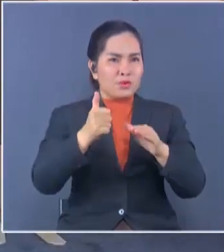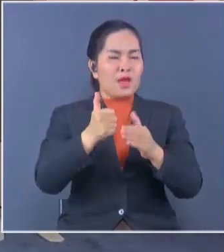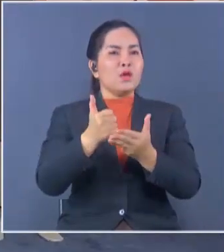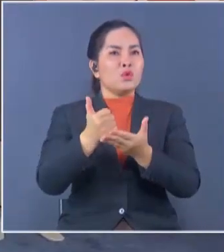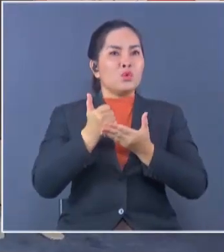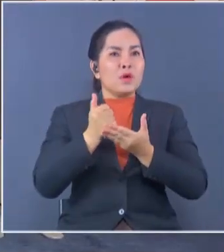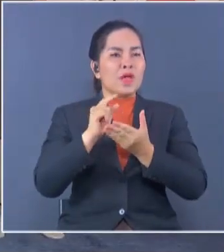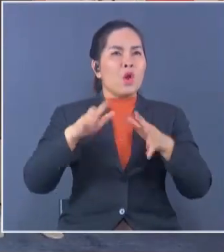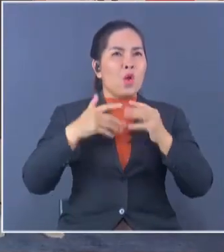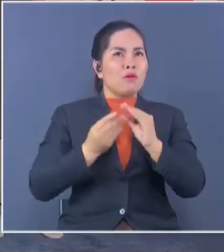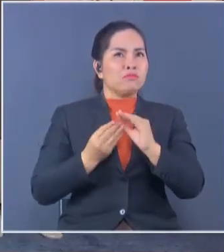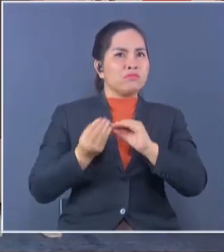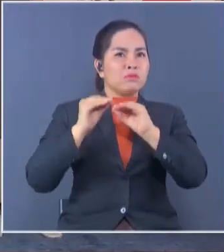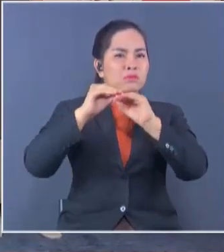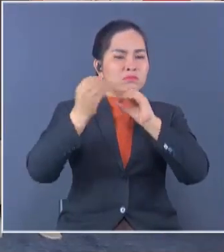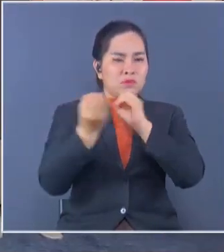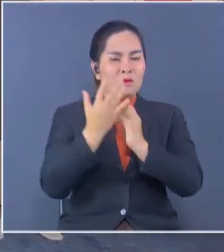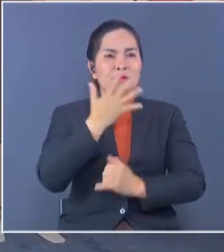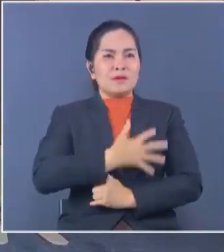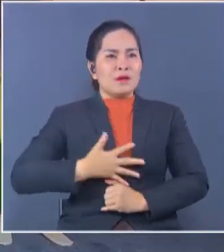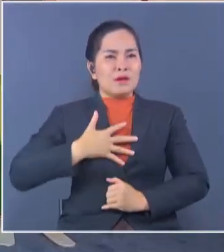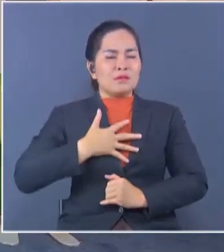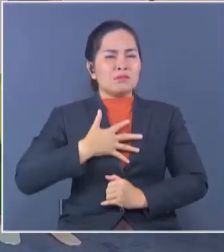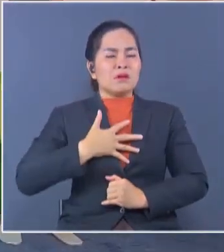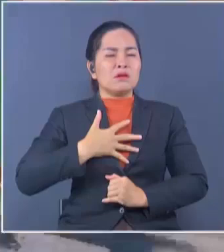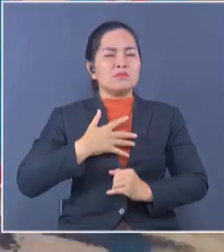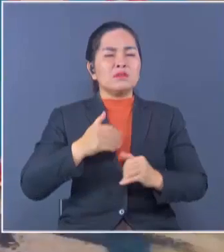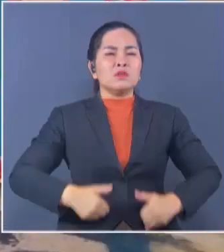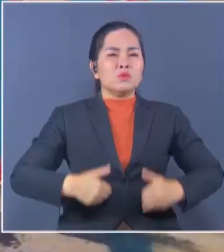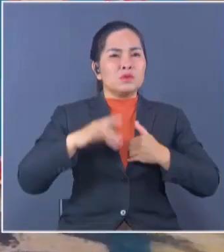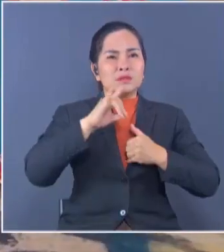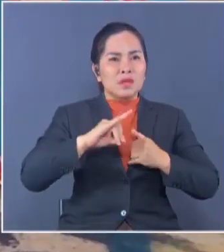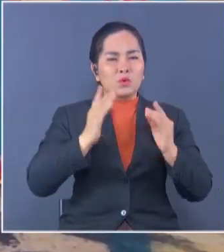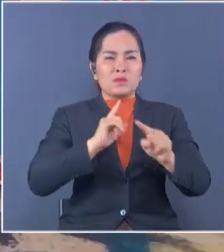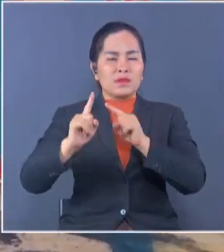ของโลกไม่เพิ่มสูงขึ้นจนเป็นอันตรายต่อสิ่งมีชีวิตและระบบนิเวศของโลกครับ